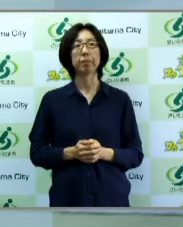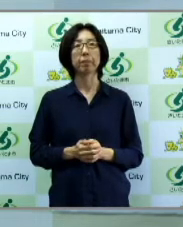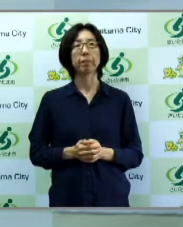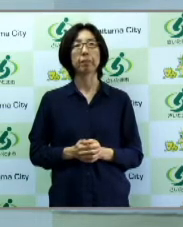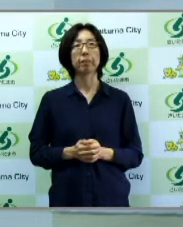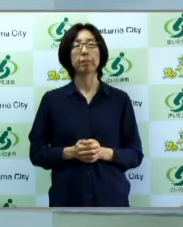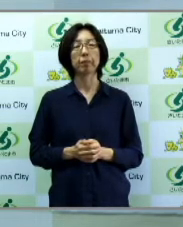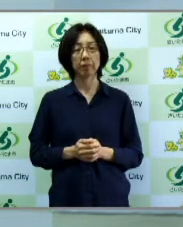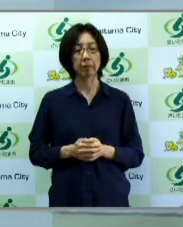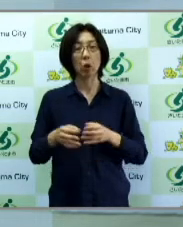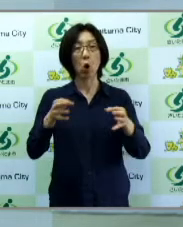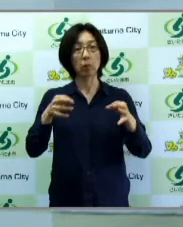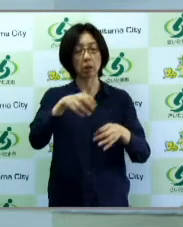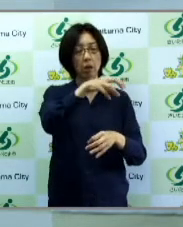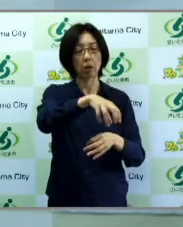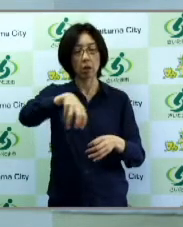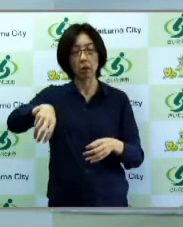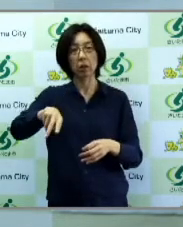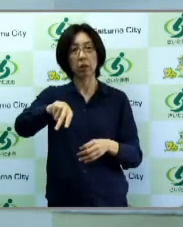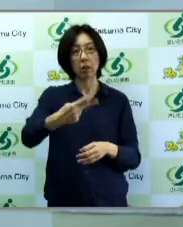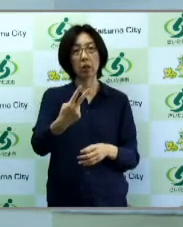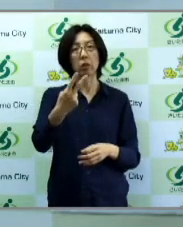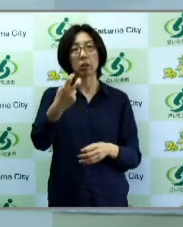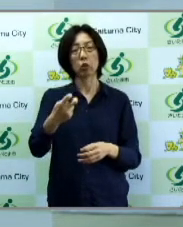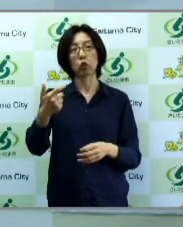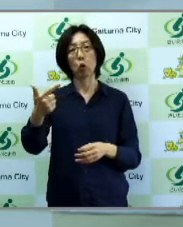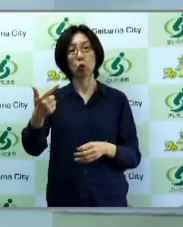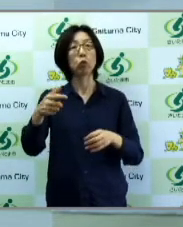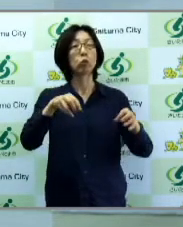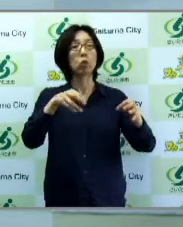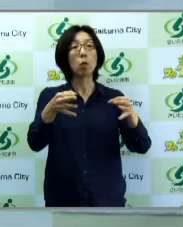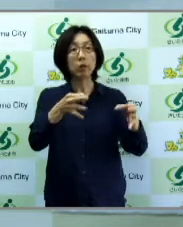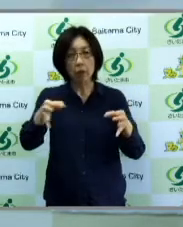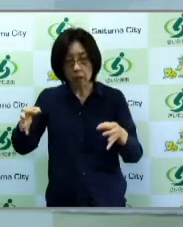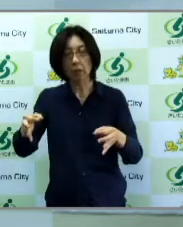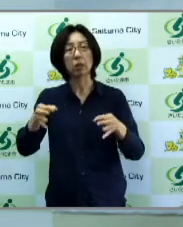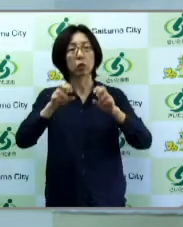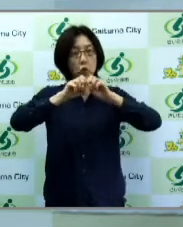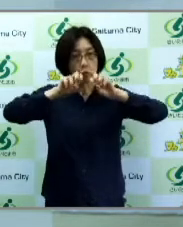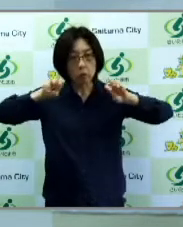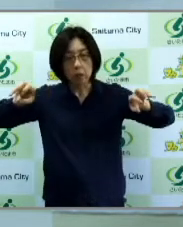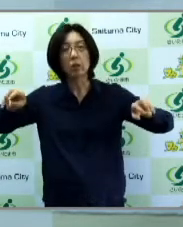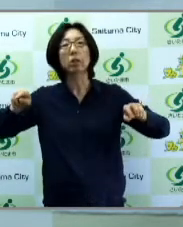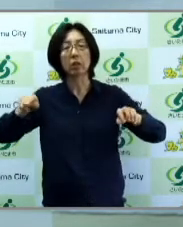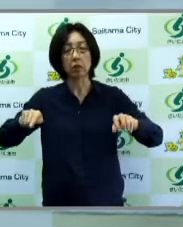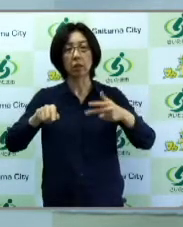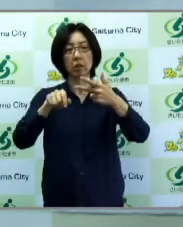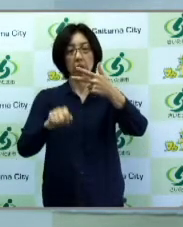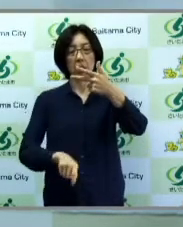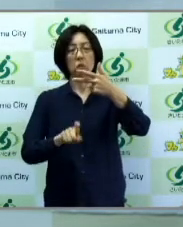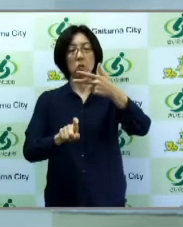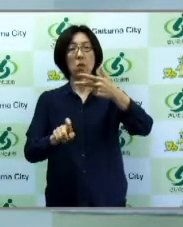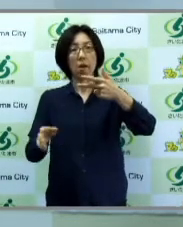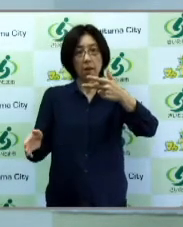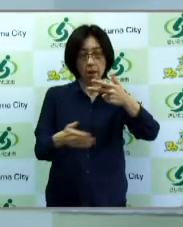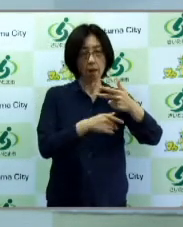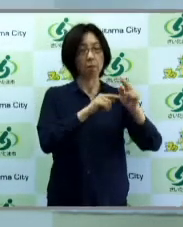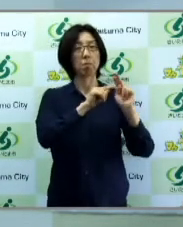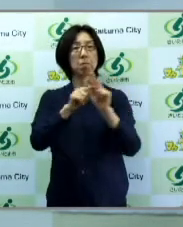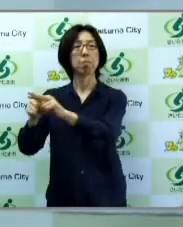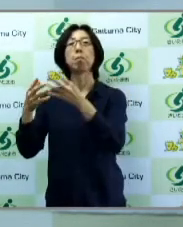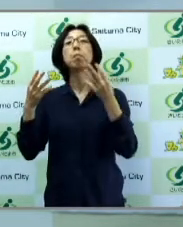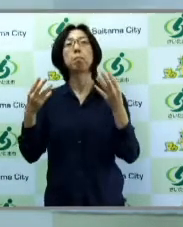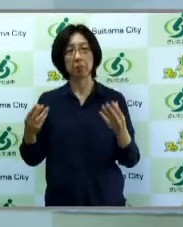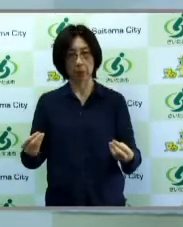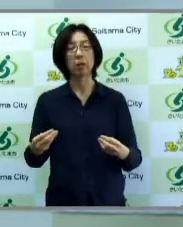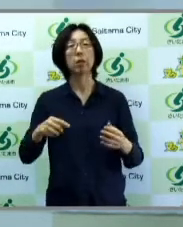226店舗に対しまして、個別周知を10月10日、ごめんなさい、7月10日付で発送しました。周知の